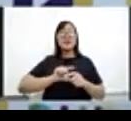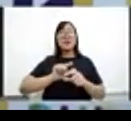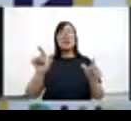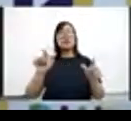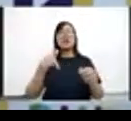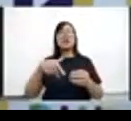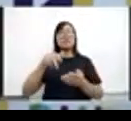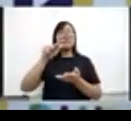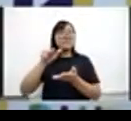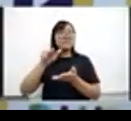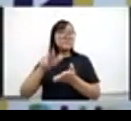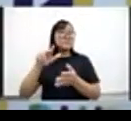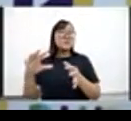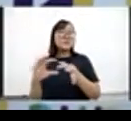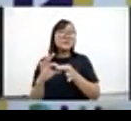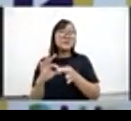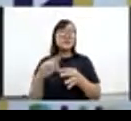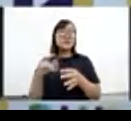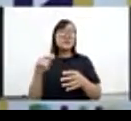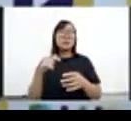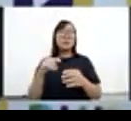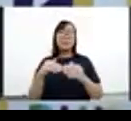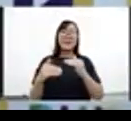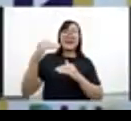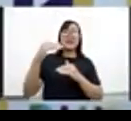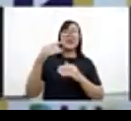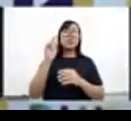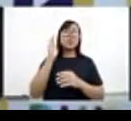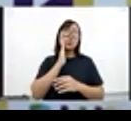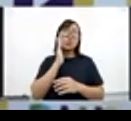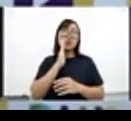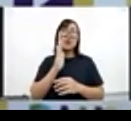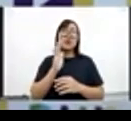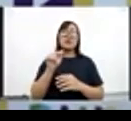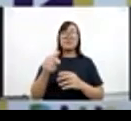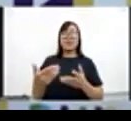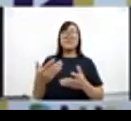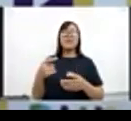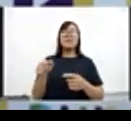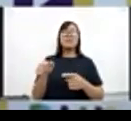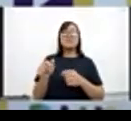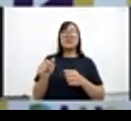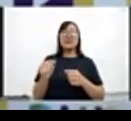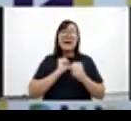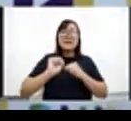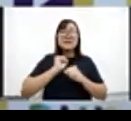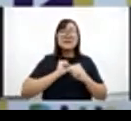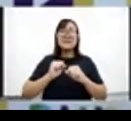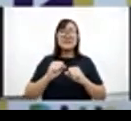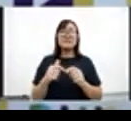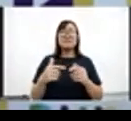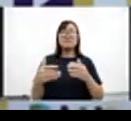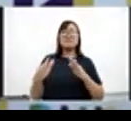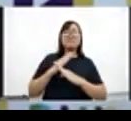peningkatan adanya peningkatan keterlibatan perempuan dan pemuda di dalam aksi-aksi teror hingga kemudian perlunya dibentuk apa objek yang terkait dengan